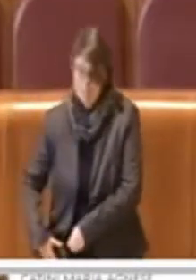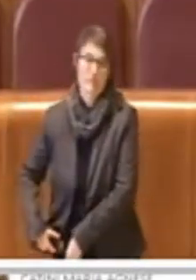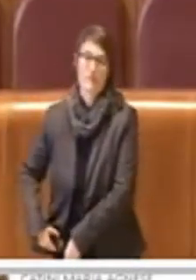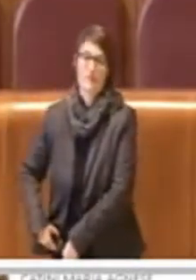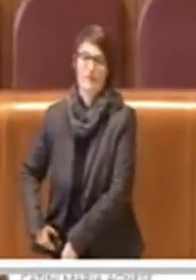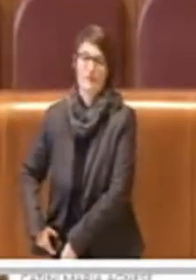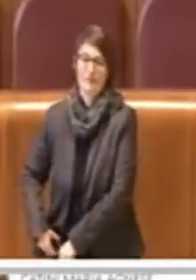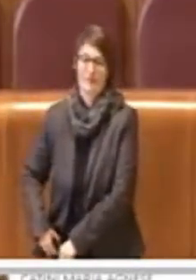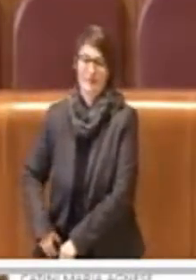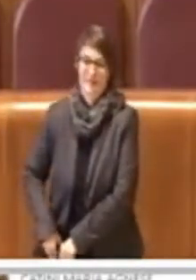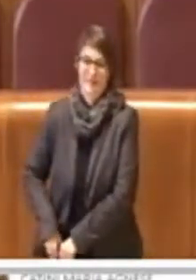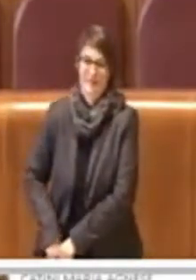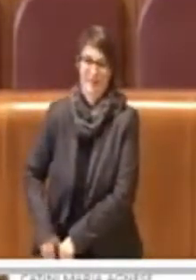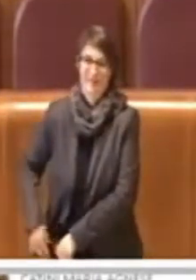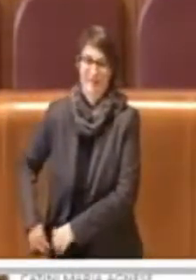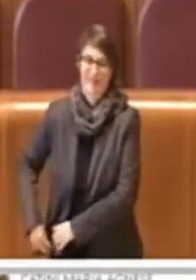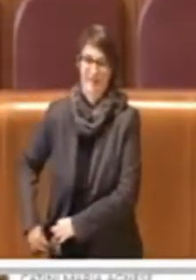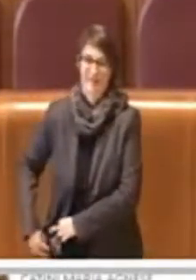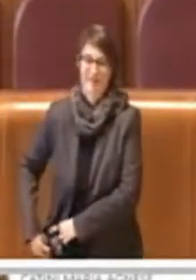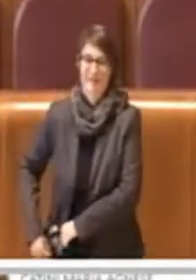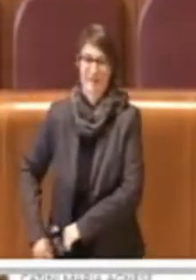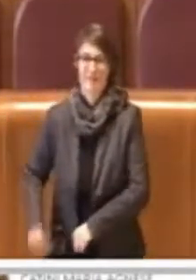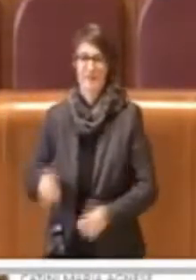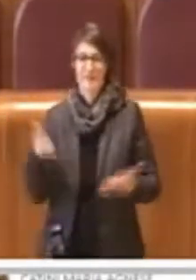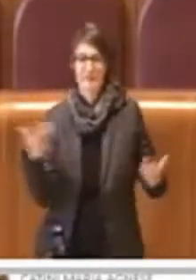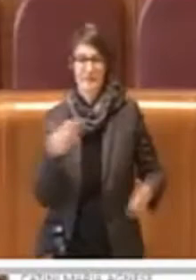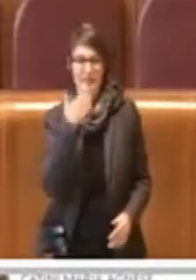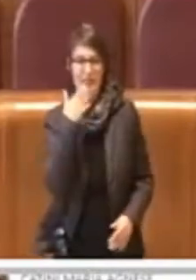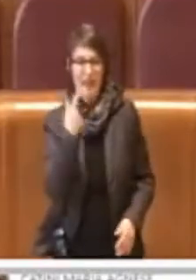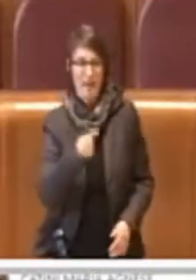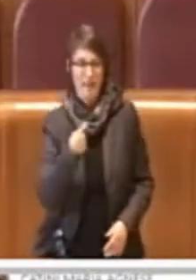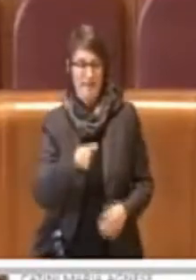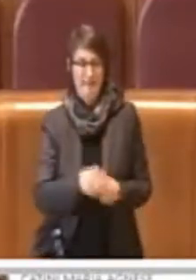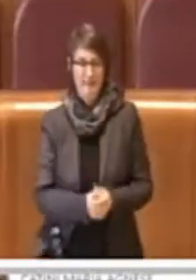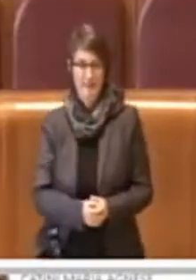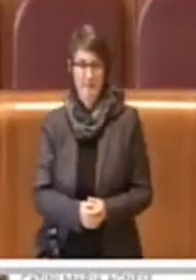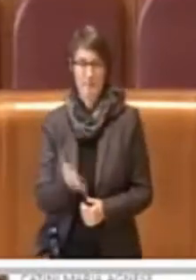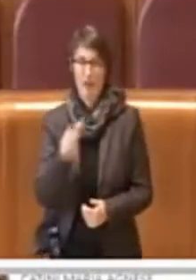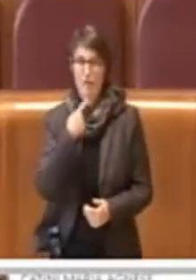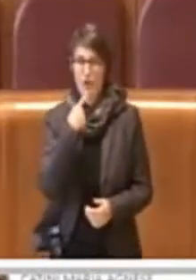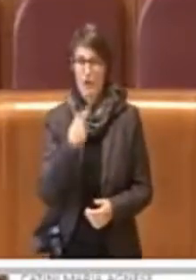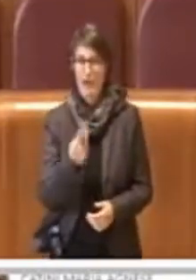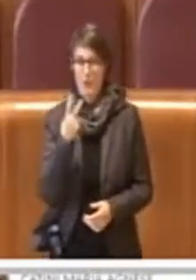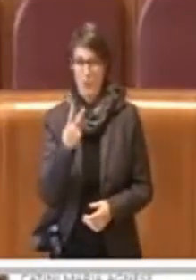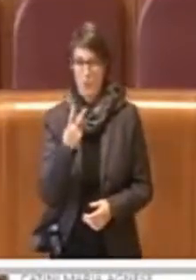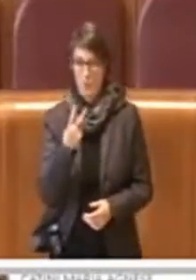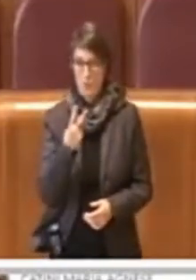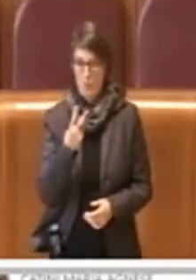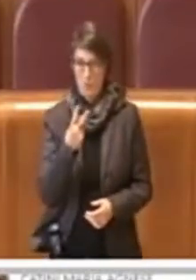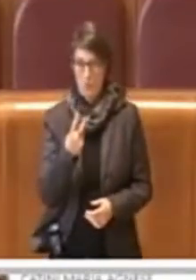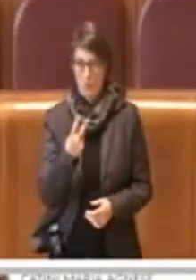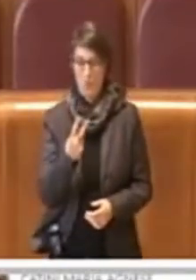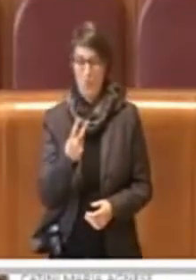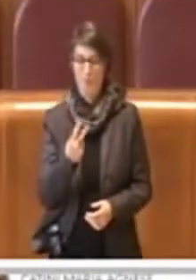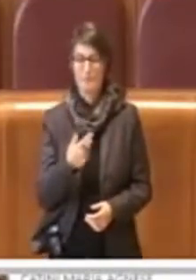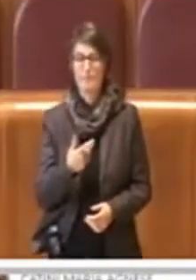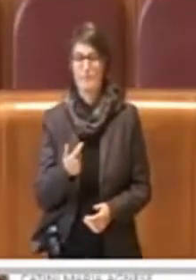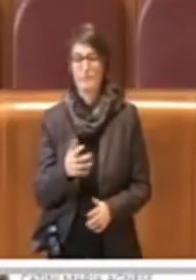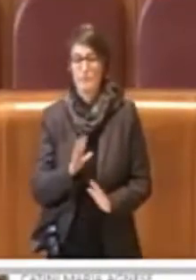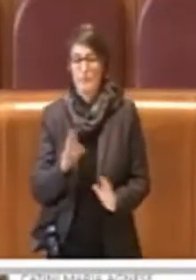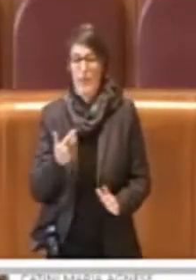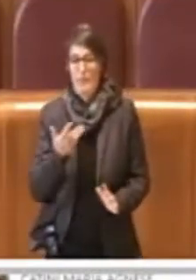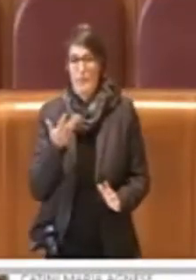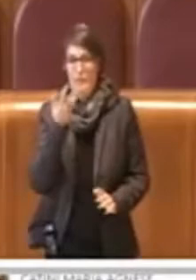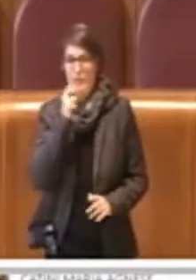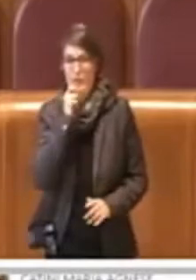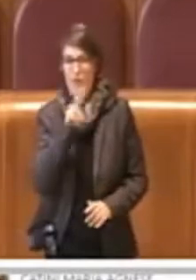Allora, grazie, Presidente. No, vorrei sottolineare due aspetti, premettendo che io non parteciperò al